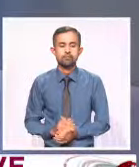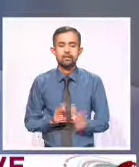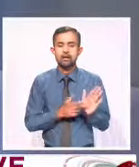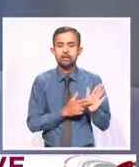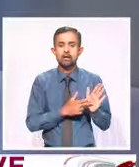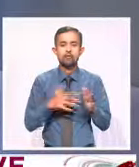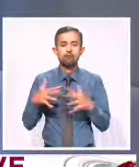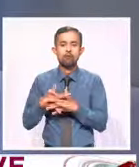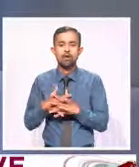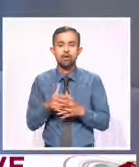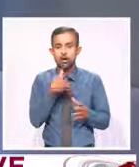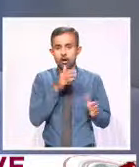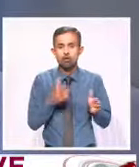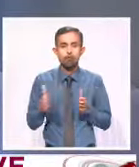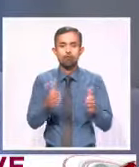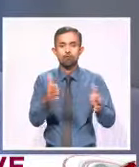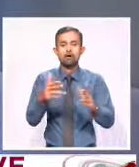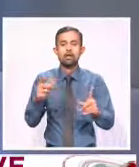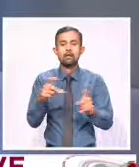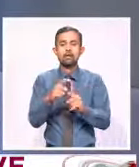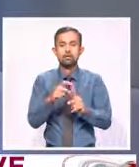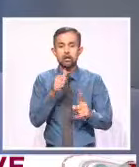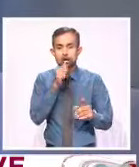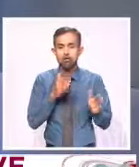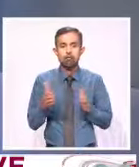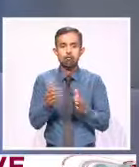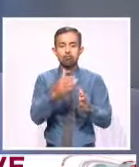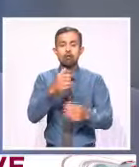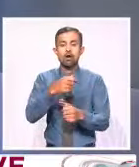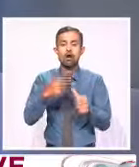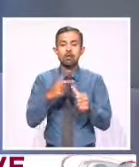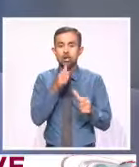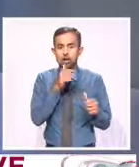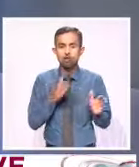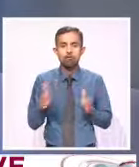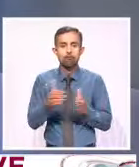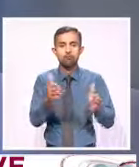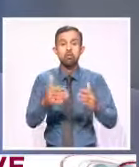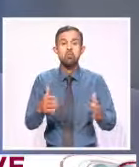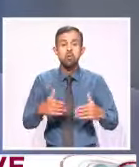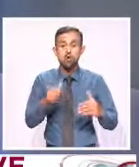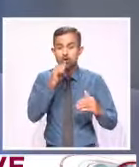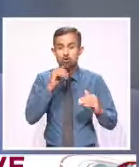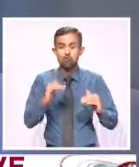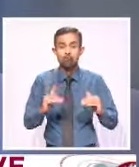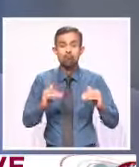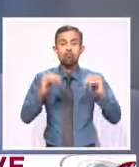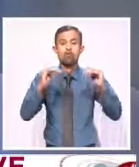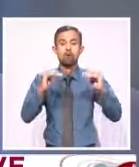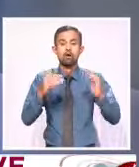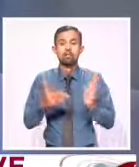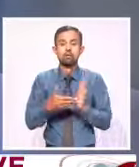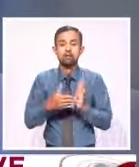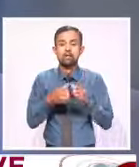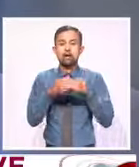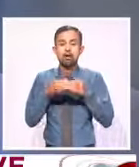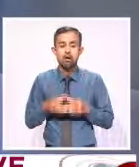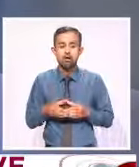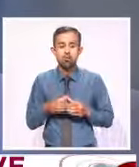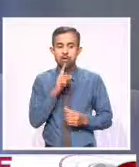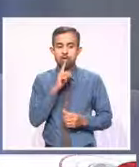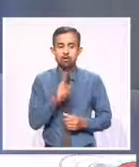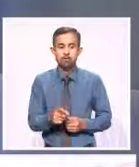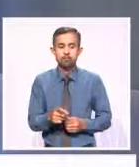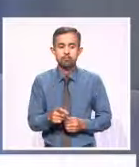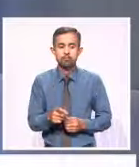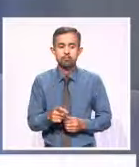නිල්පලා වලවේ ගංගා සහ දැදිරු ඔය හා අත්තනගලු ගංගා ද්‍රෝණී තවදුරටත් පිටාර මට්ටමේ පවතින බව අපදා කළමනාකරණ මධ්‍යස්ථානය